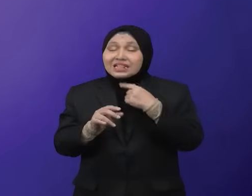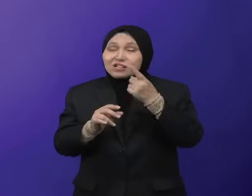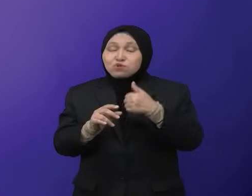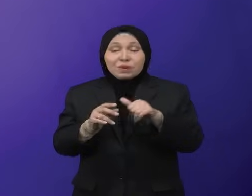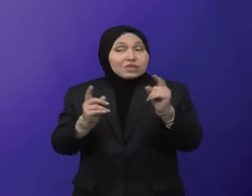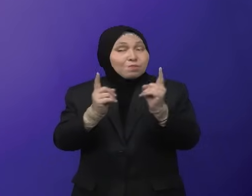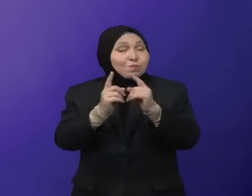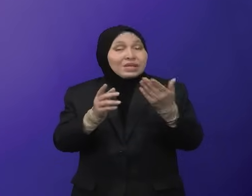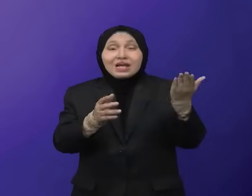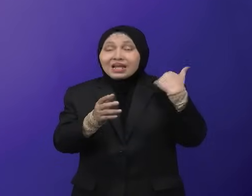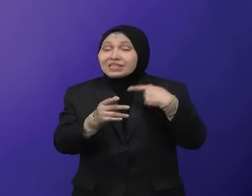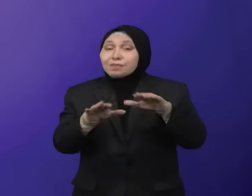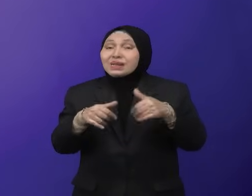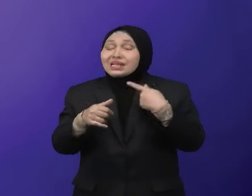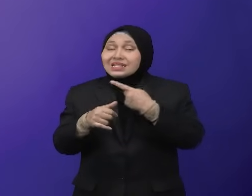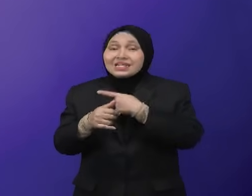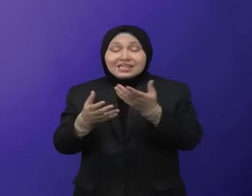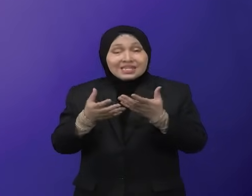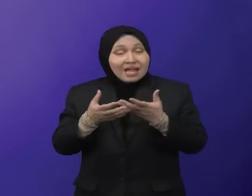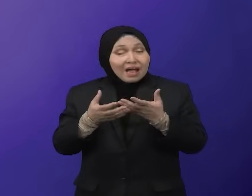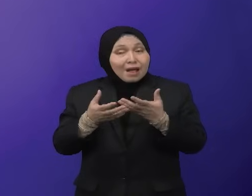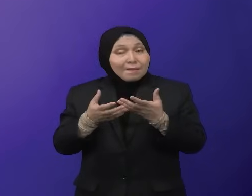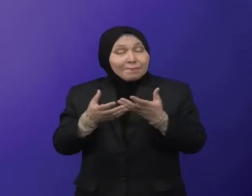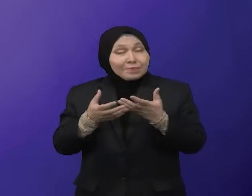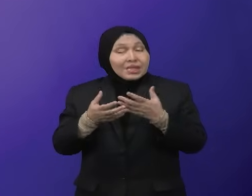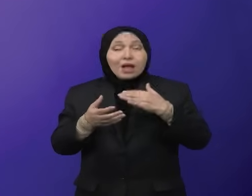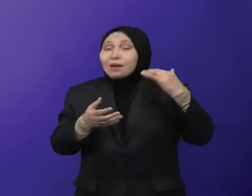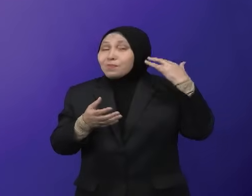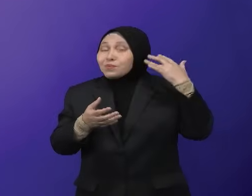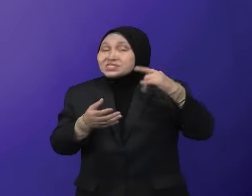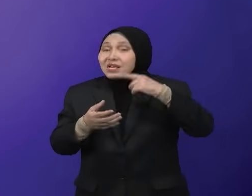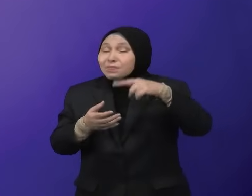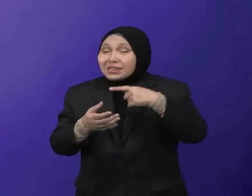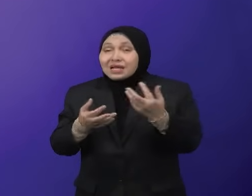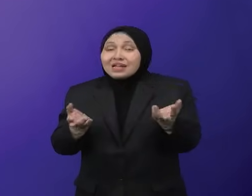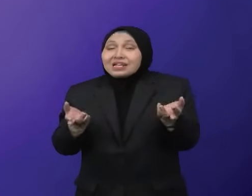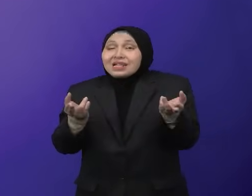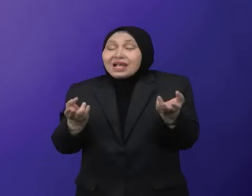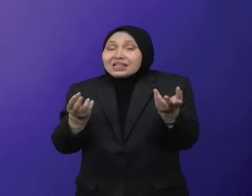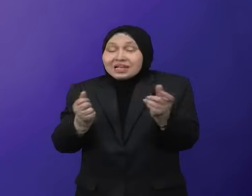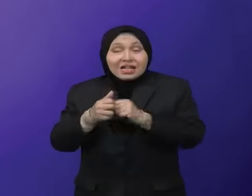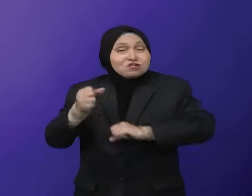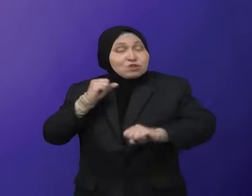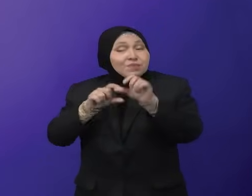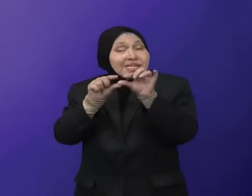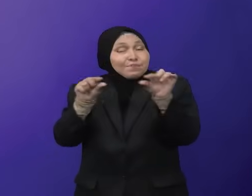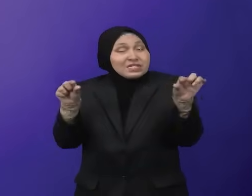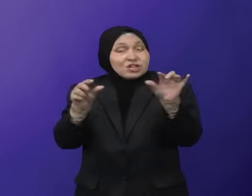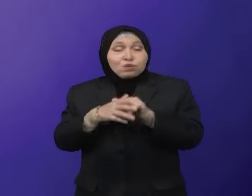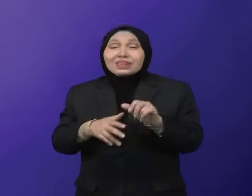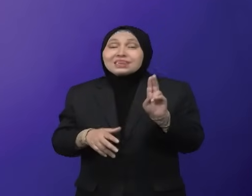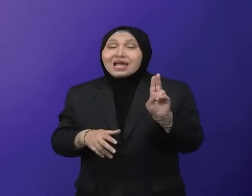yang lalu, kita nak macam mana kita nak nak bunyikan ta itu dengan ringan ataupun dengan sifatnya yang nipis itu.